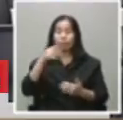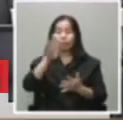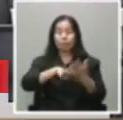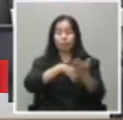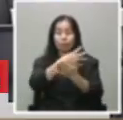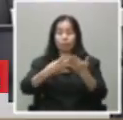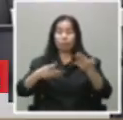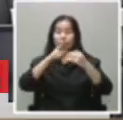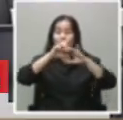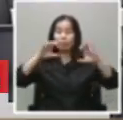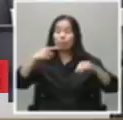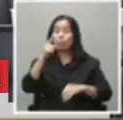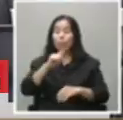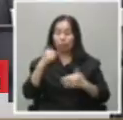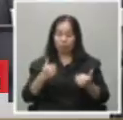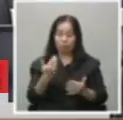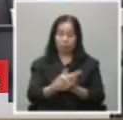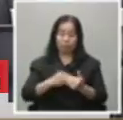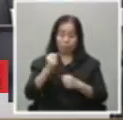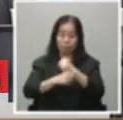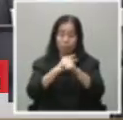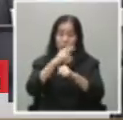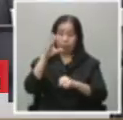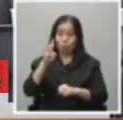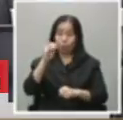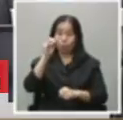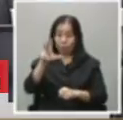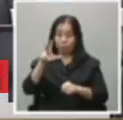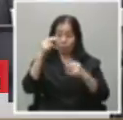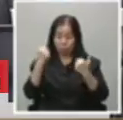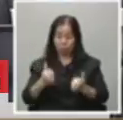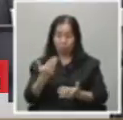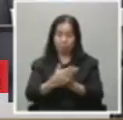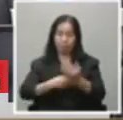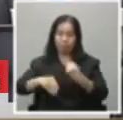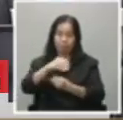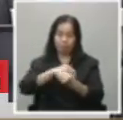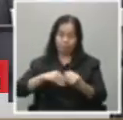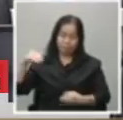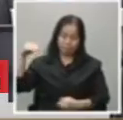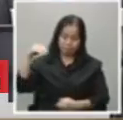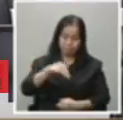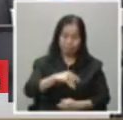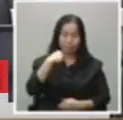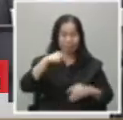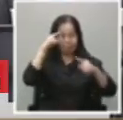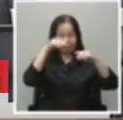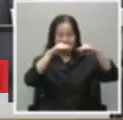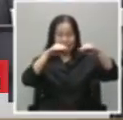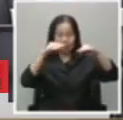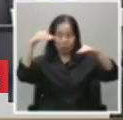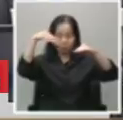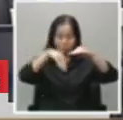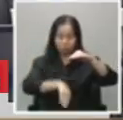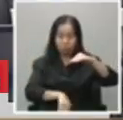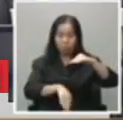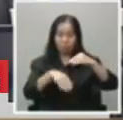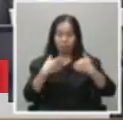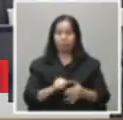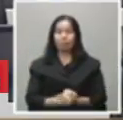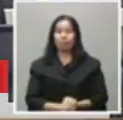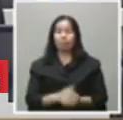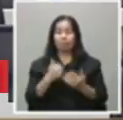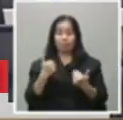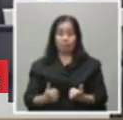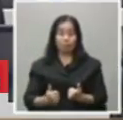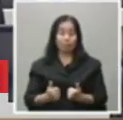กิจปี63แนวโน้มต่ำกว่าประมาณการไว้เดิมและต่ำกว่าระดับศักยภาพขึ้นมากไวรัสโคโรนานี่มาทีหลังนะฮะ